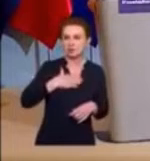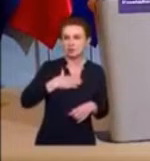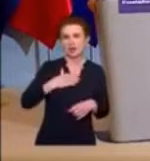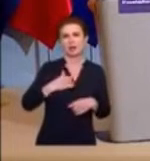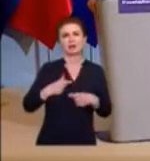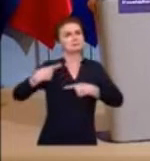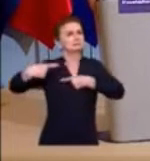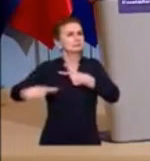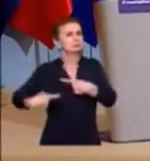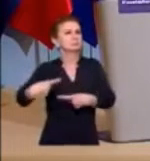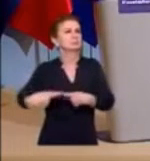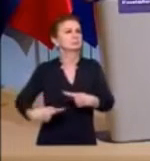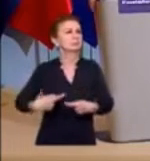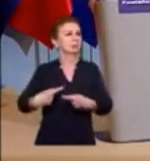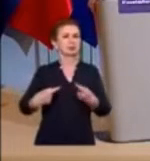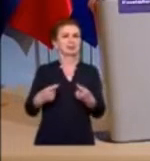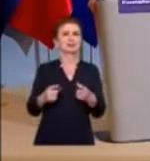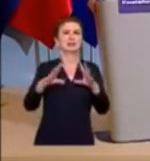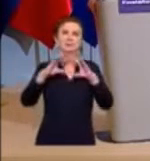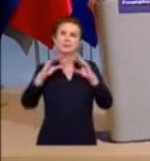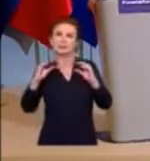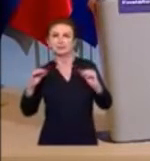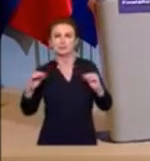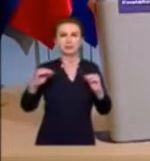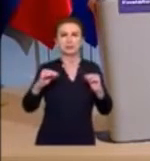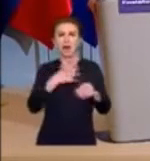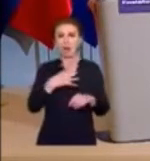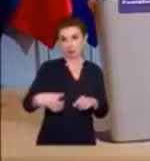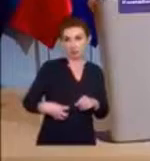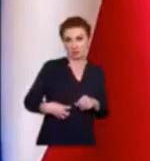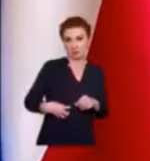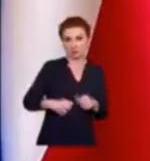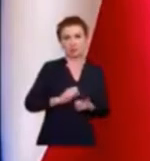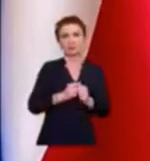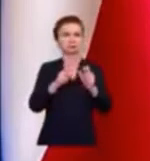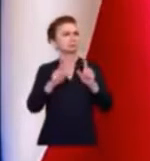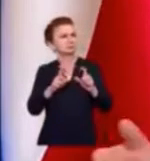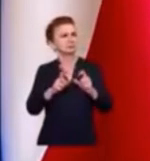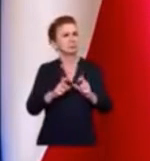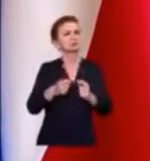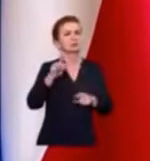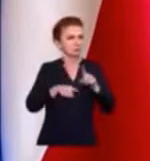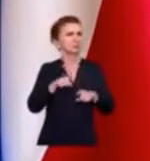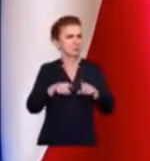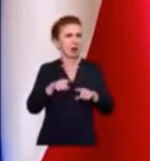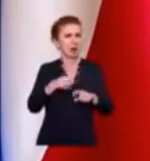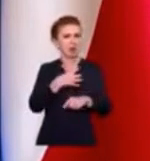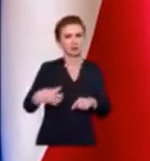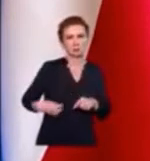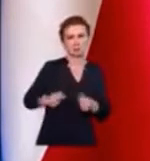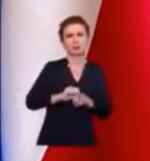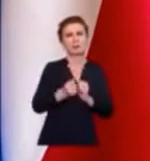tym procesie odmrażania, czy w procesie uruchamiania sektorów gospodarczych, czy tej